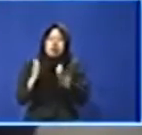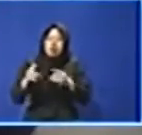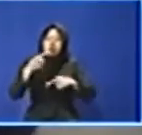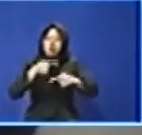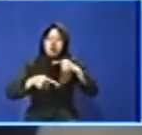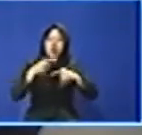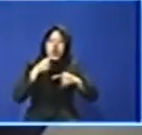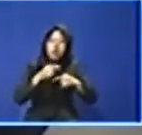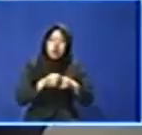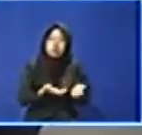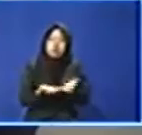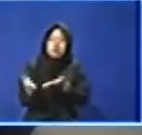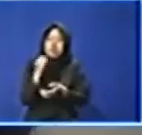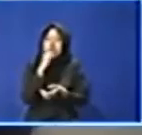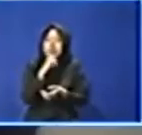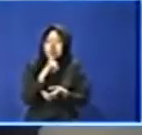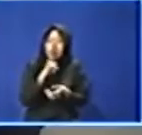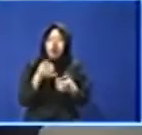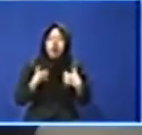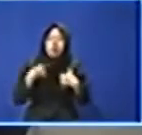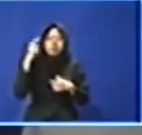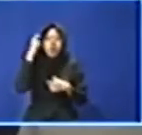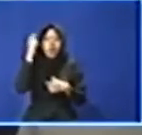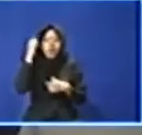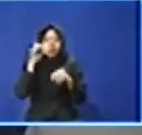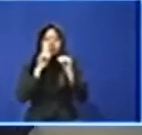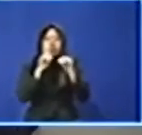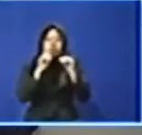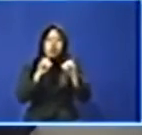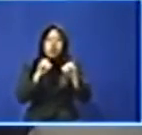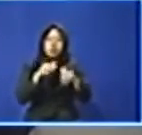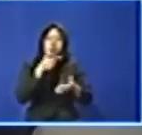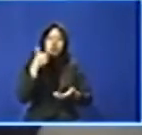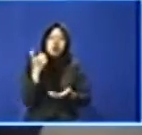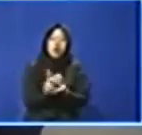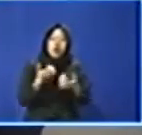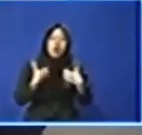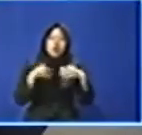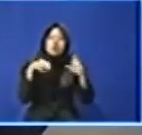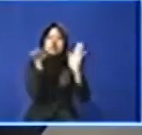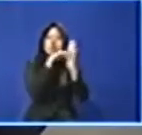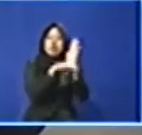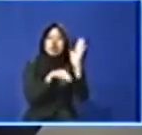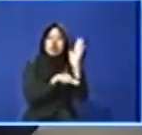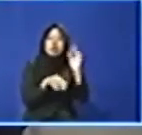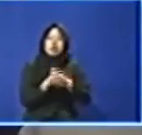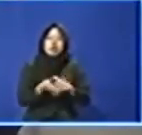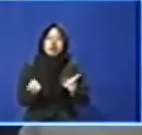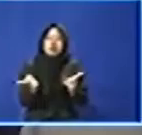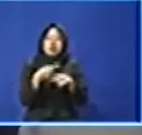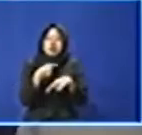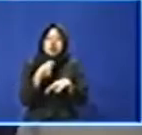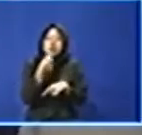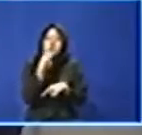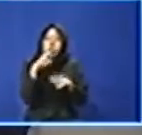berizin kita beri pendidikan kita beri kemudahan kita beri standart sehingga penyetoran suatu diagnosa